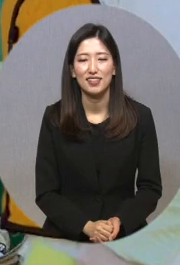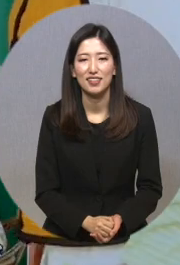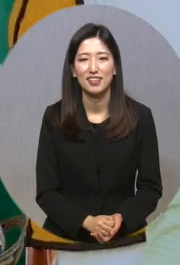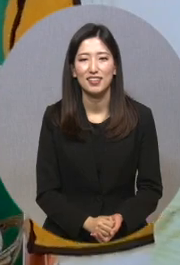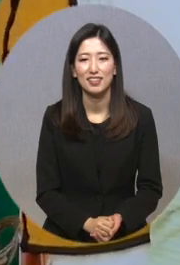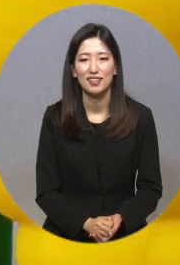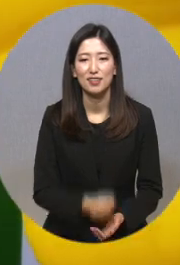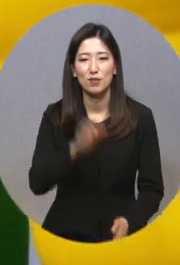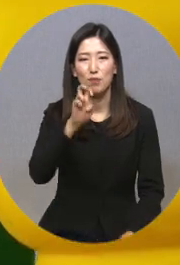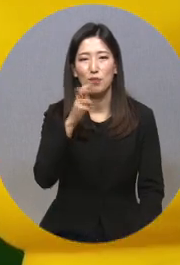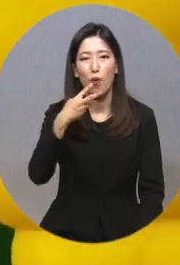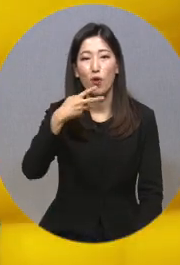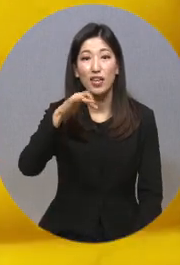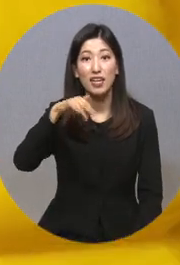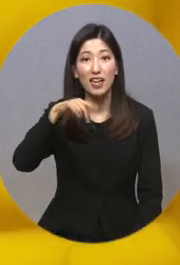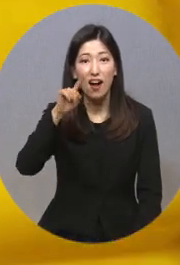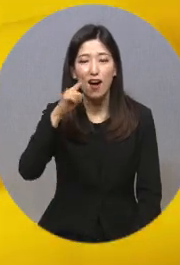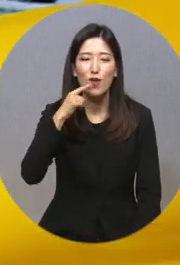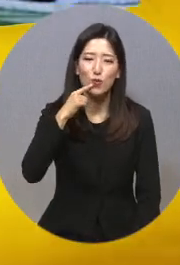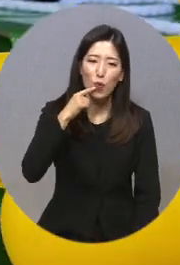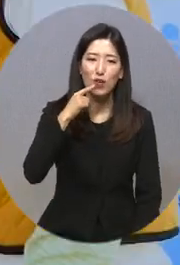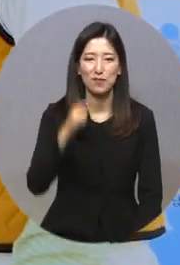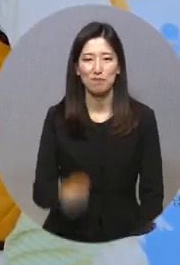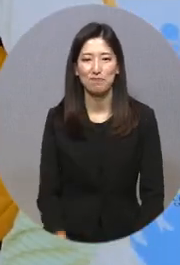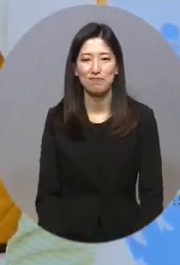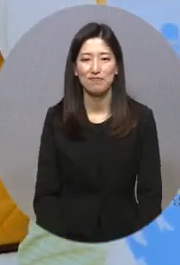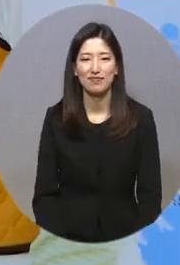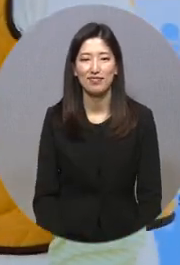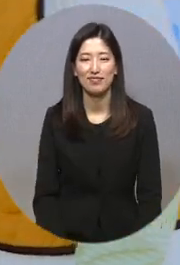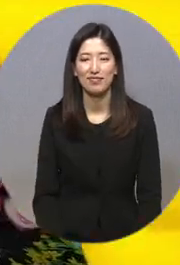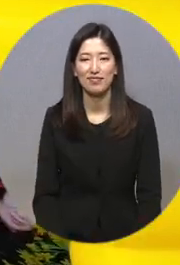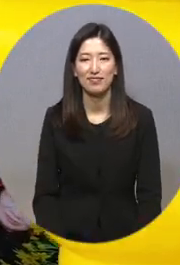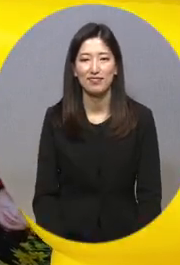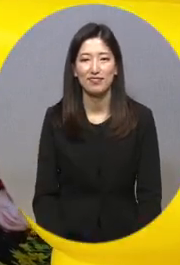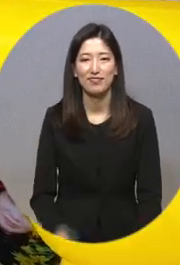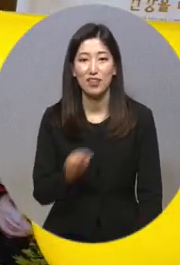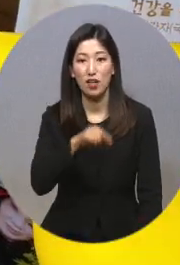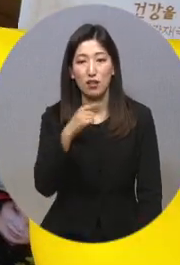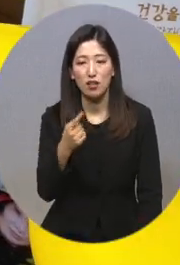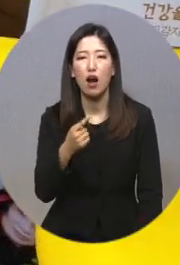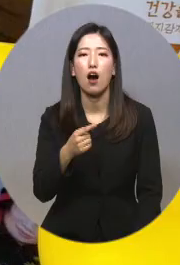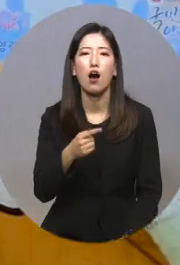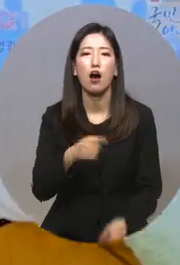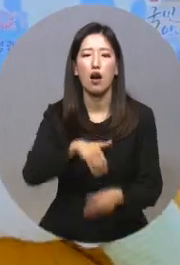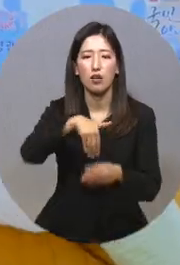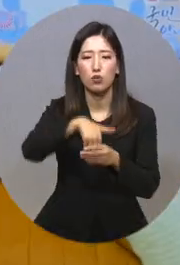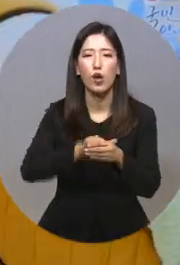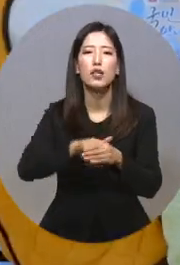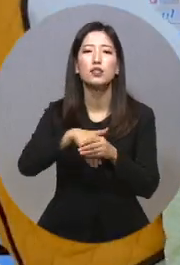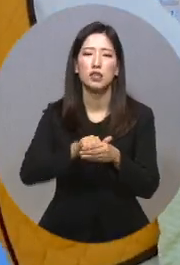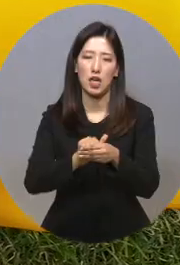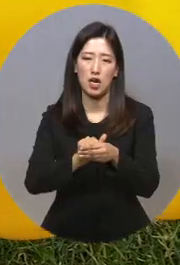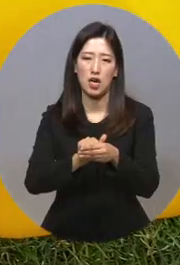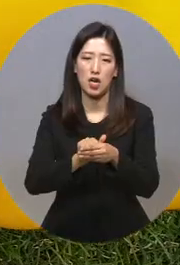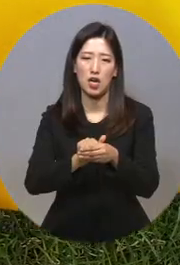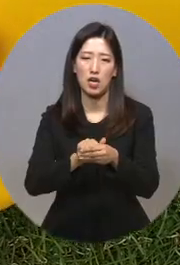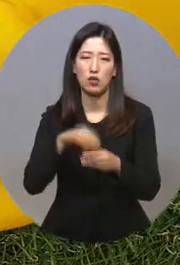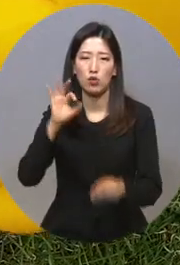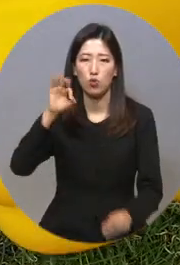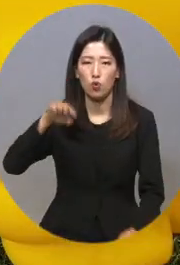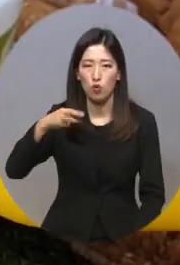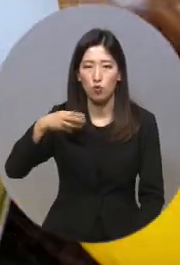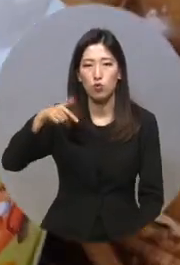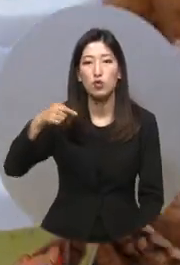링가링가링가링가링가 모링가 hey. 기억이 잘 돼요. 그리고 그 옆에 있는 된장 화순의